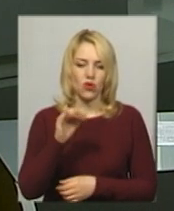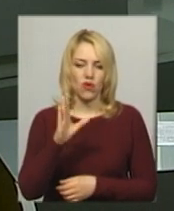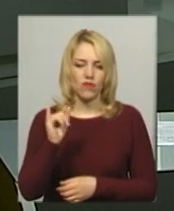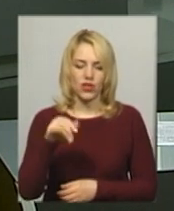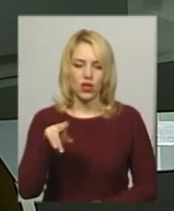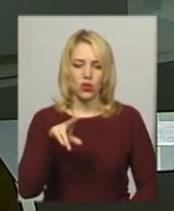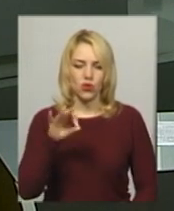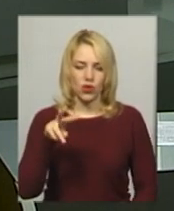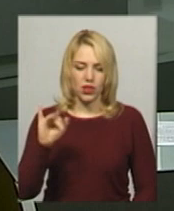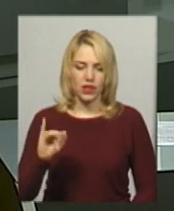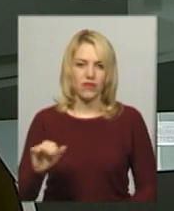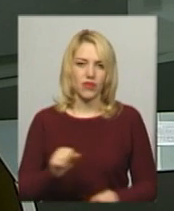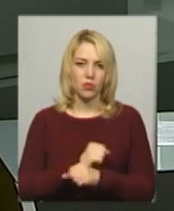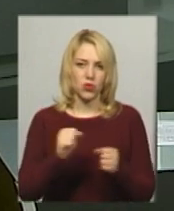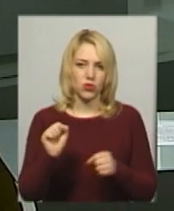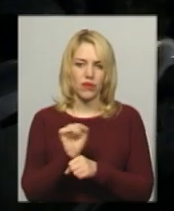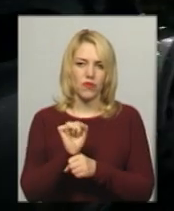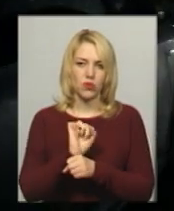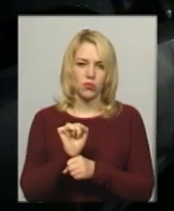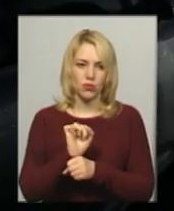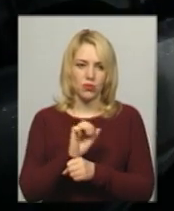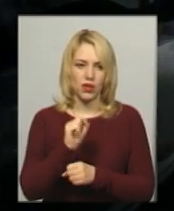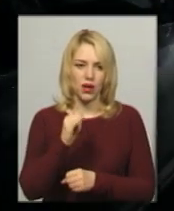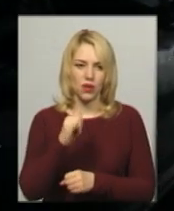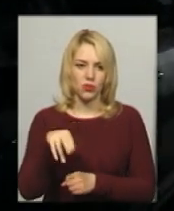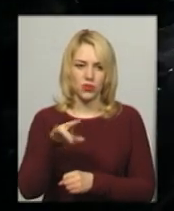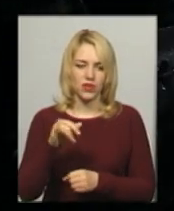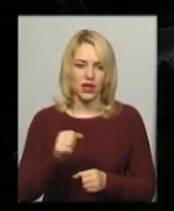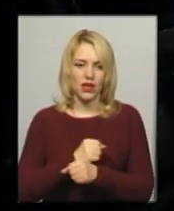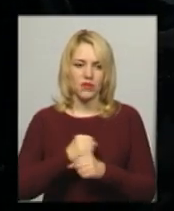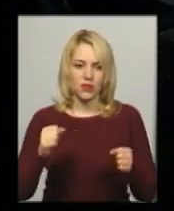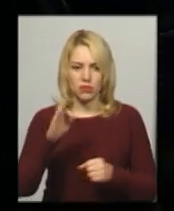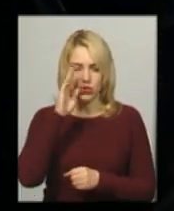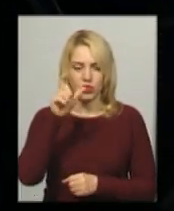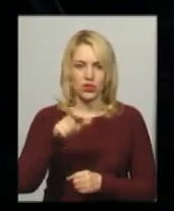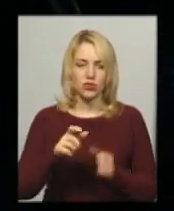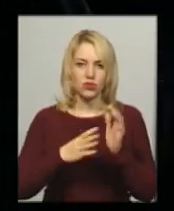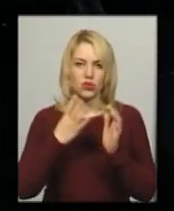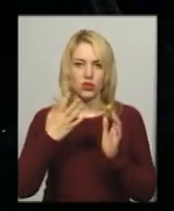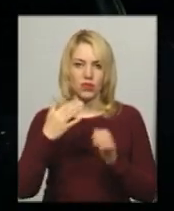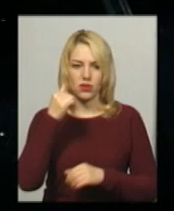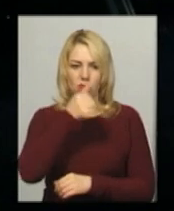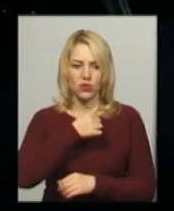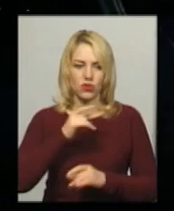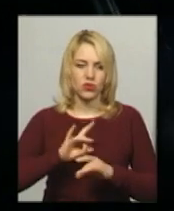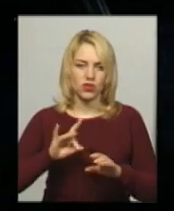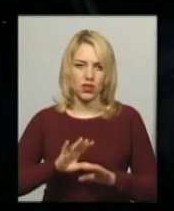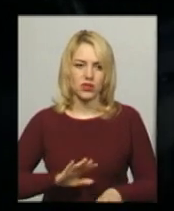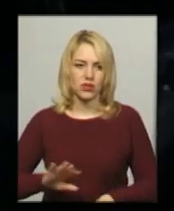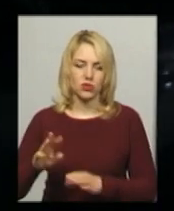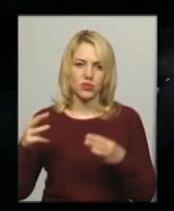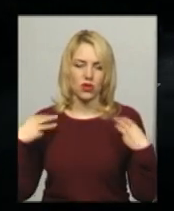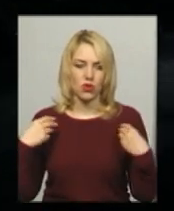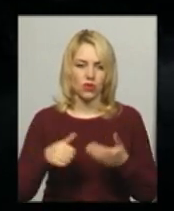автомобіля «Ауді». Внаслідок цього загинув 45-річний житель обласного центру. Про це повідомляє заступник начальника головного